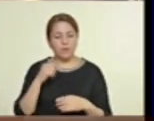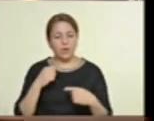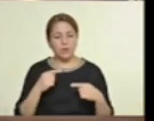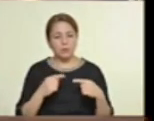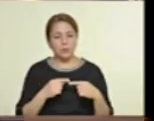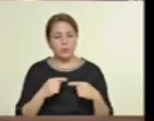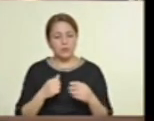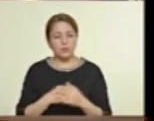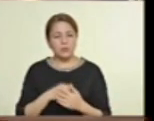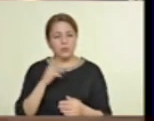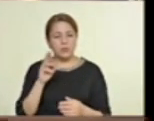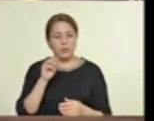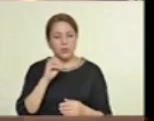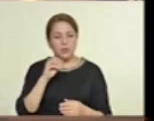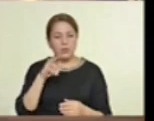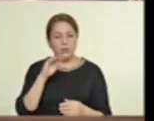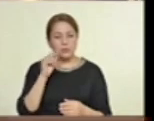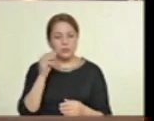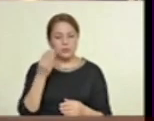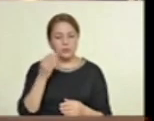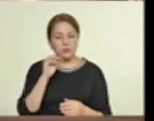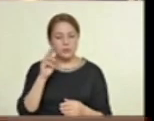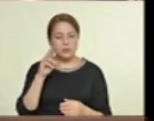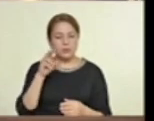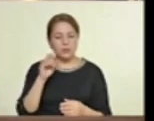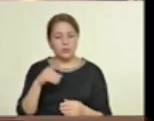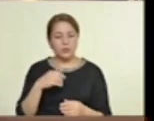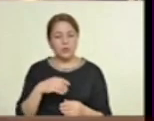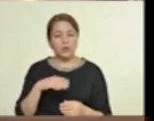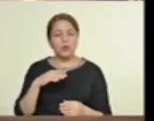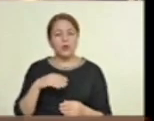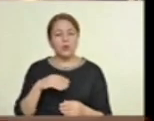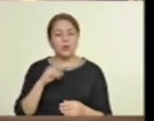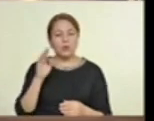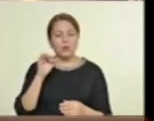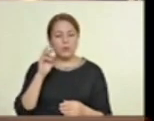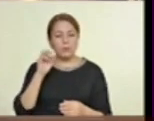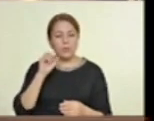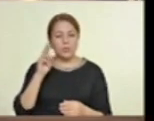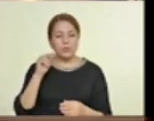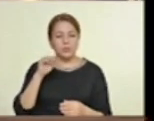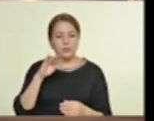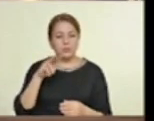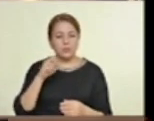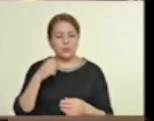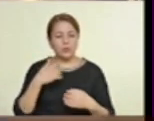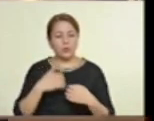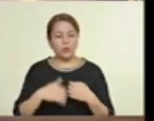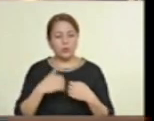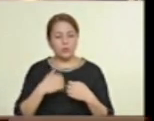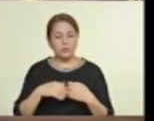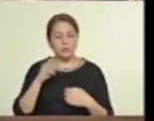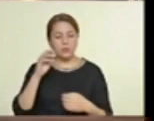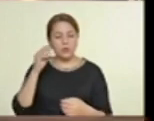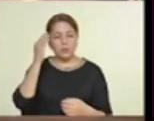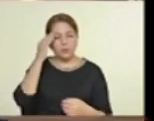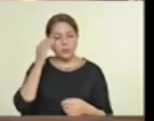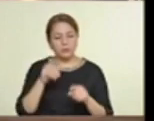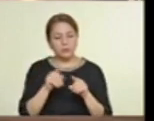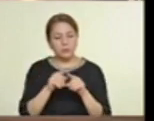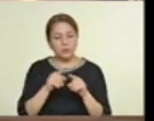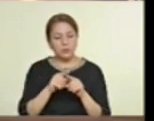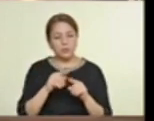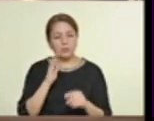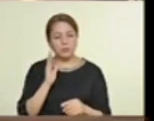albatta kelishiklar va ko'makchilar orasida ma'nodoshlik yuzaga keladi. Ushbu ma'lumotni har